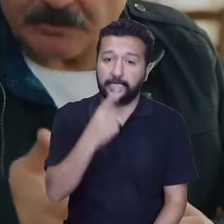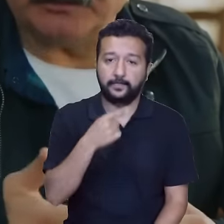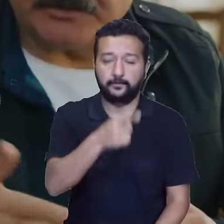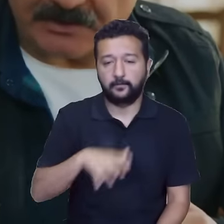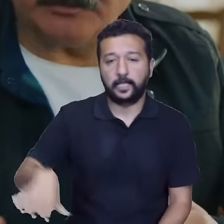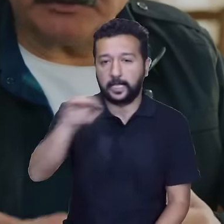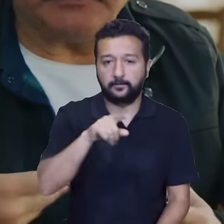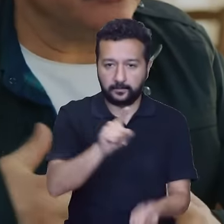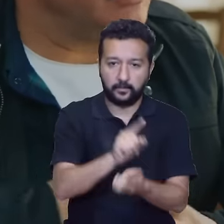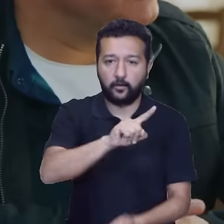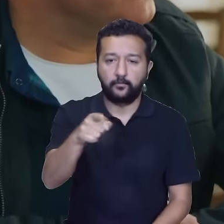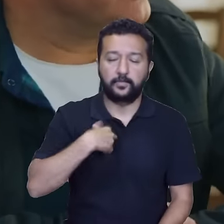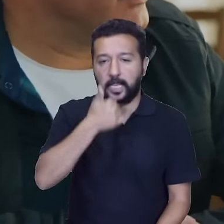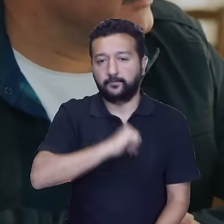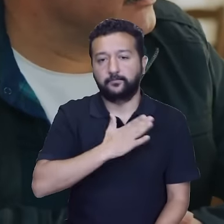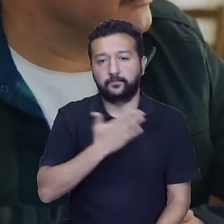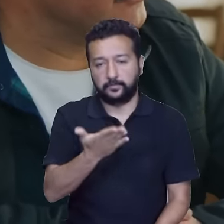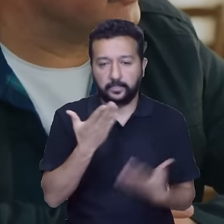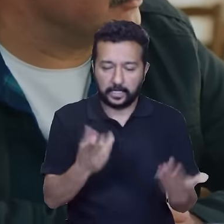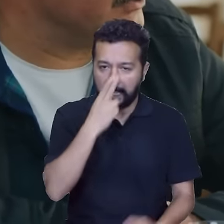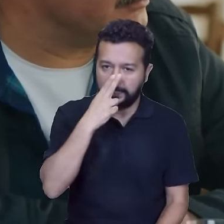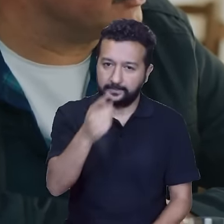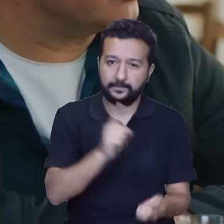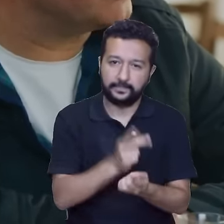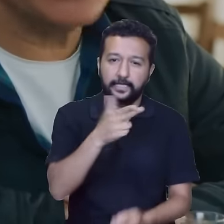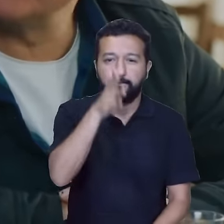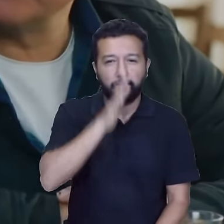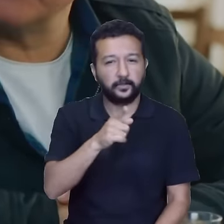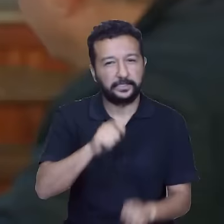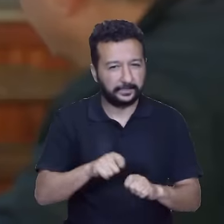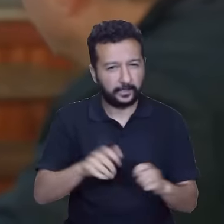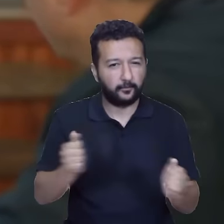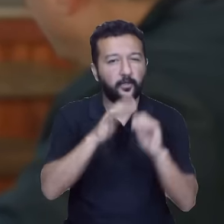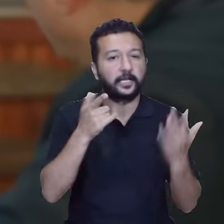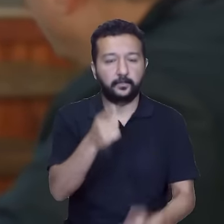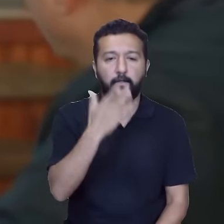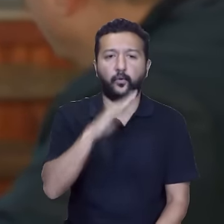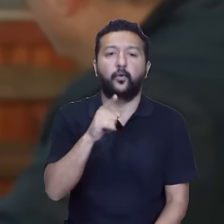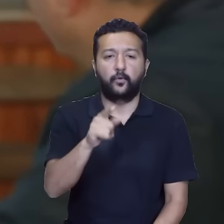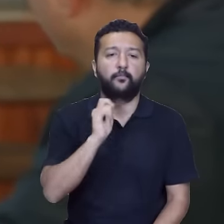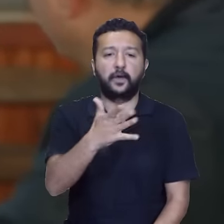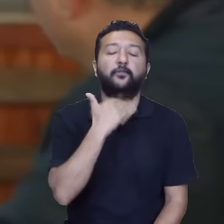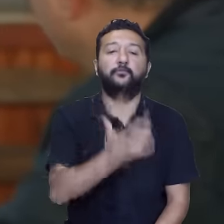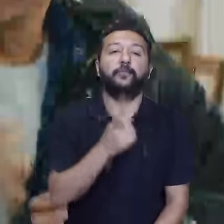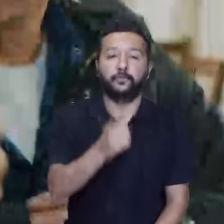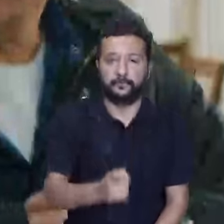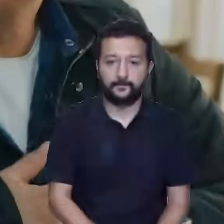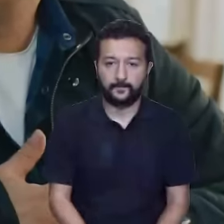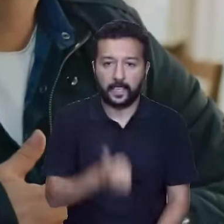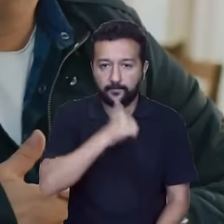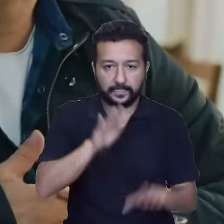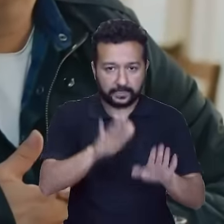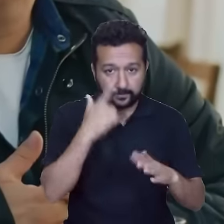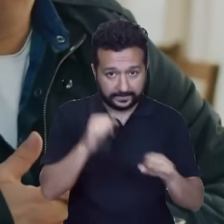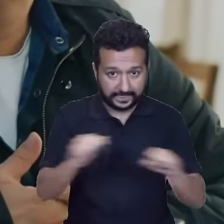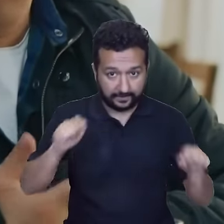dediysek piyasaya 10.000. Sana mı 10.000? Sen bizim abimizsin, ayağın alışsın. Sen 7.500'e falan çıkarırız herhalde. Yok canım, o da pahalı. Olmaz öyle şey. Abi